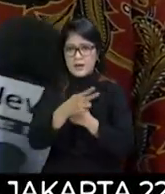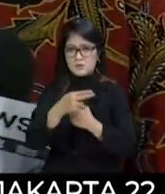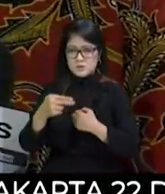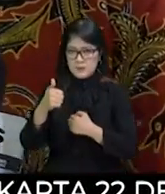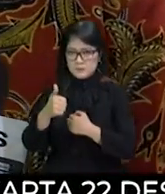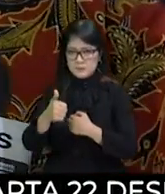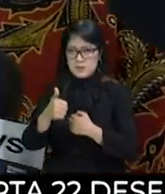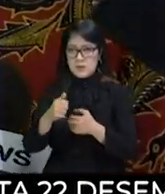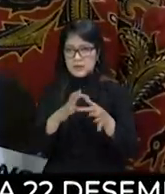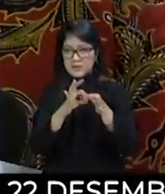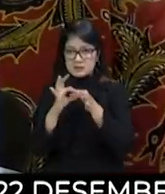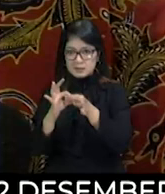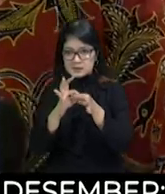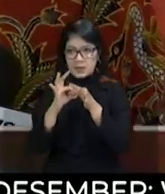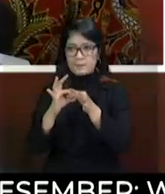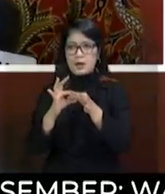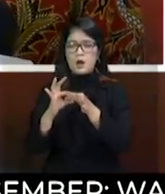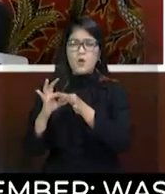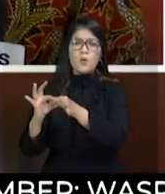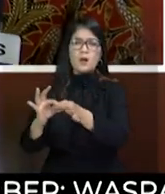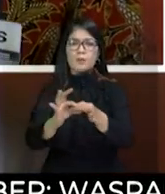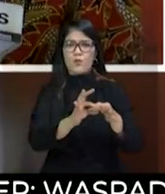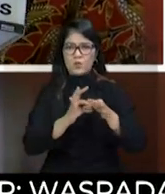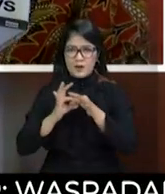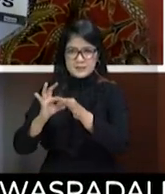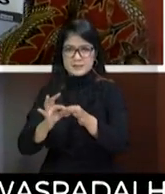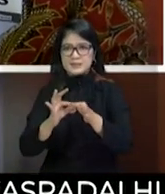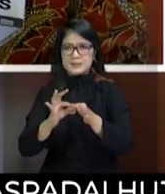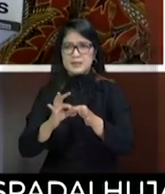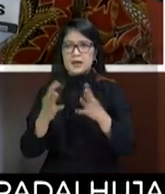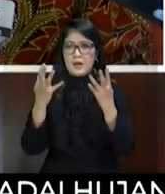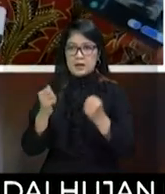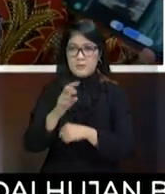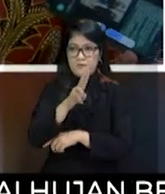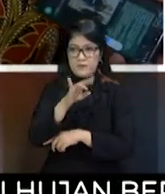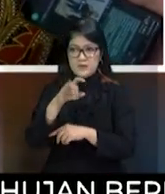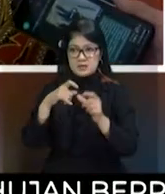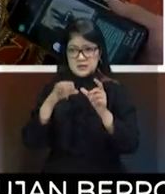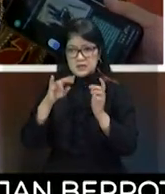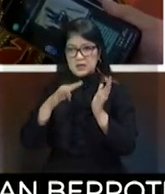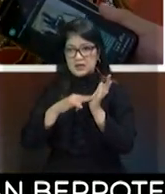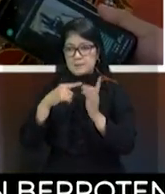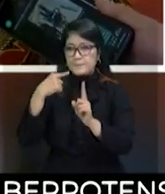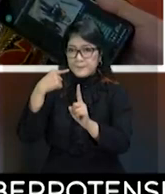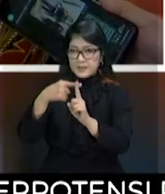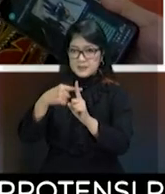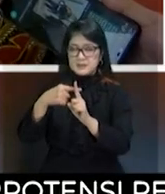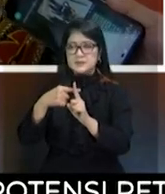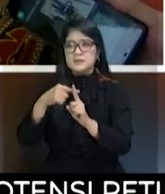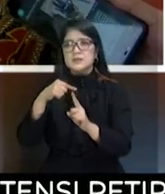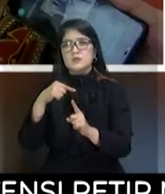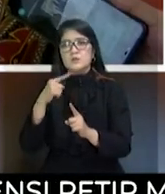Dengan kerjasama ini, kolaborasi ini, kami berharap Vision Plus dapat melengkapi tayangan berkualitas di IndiHome TV.